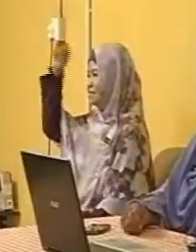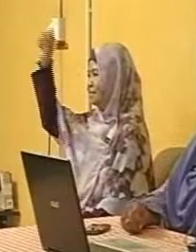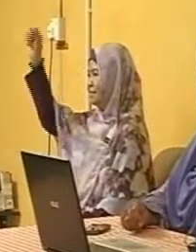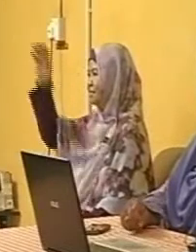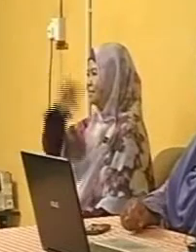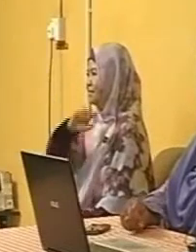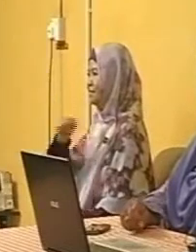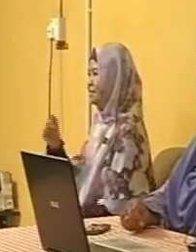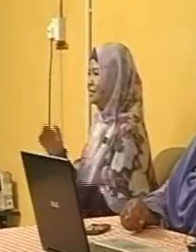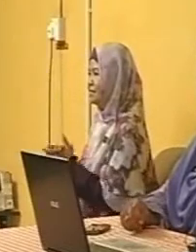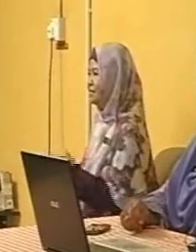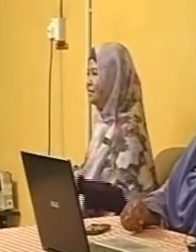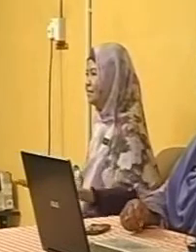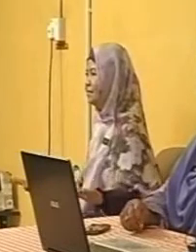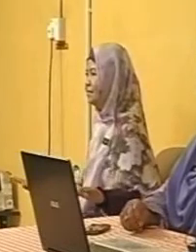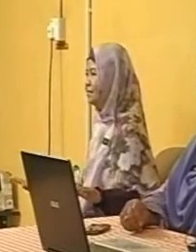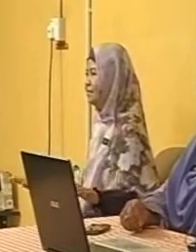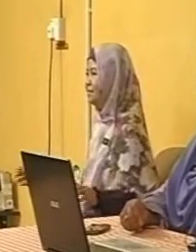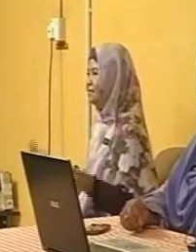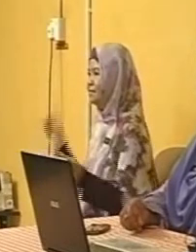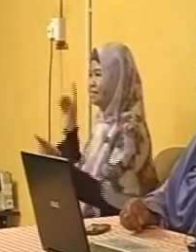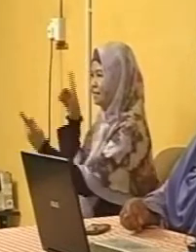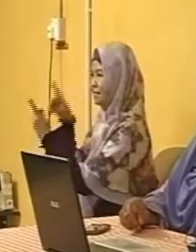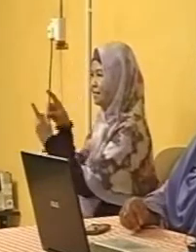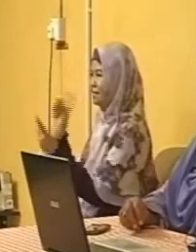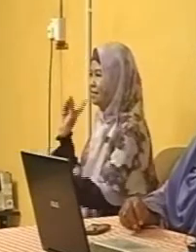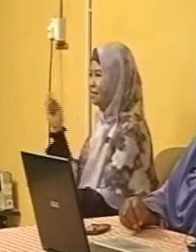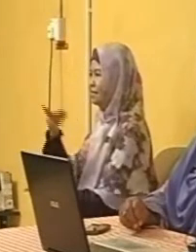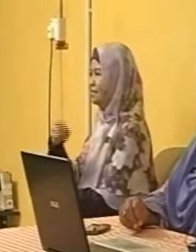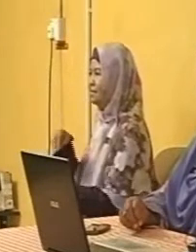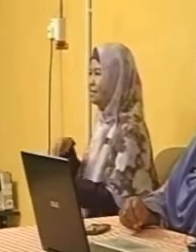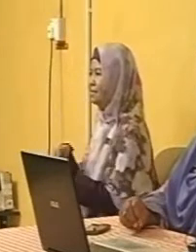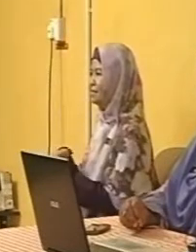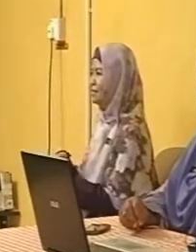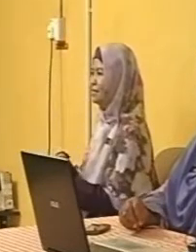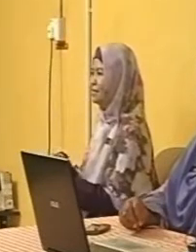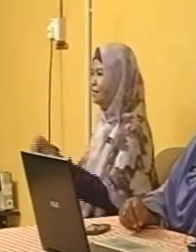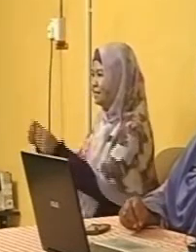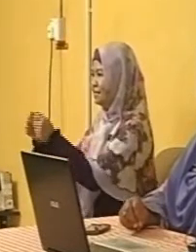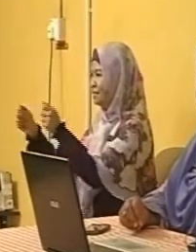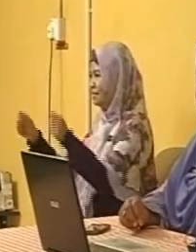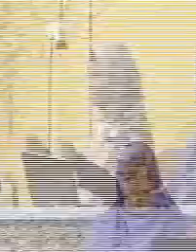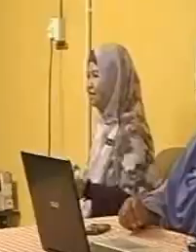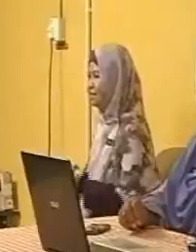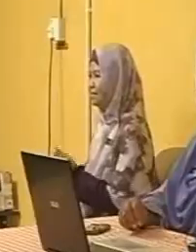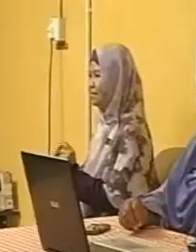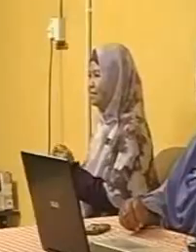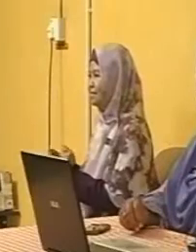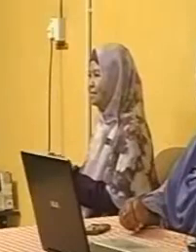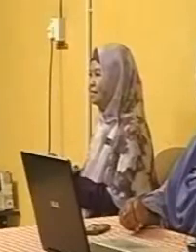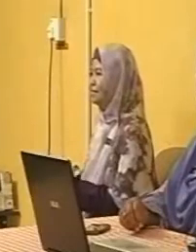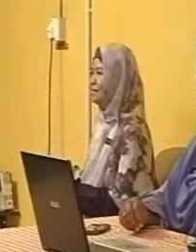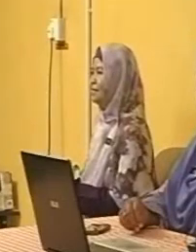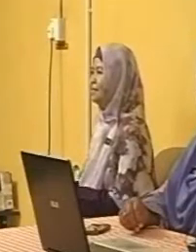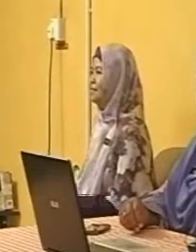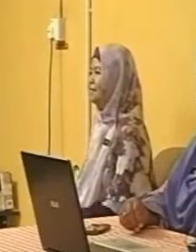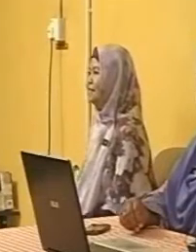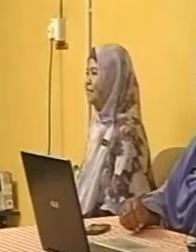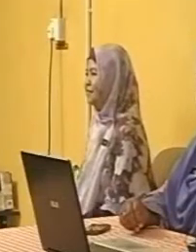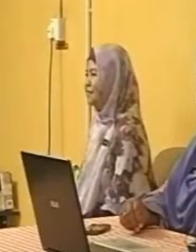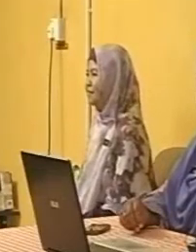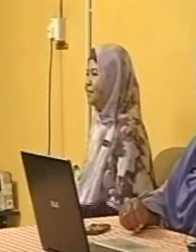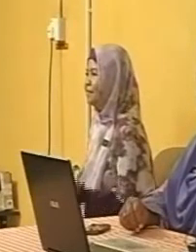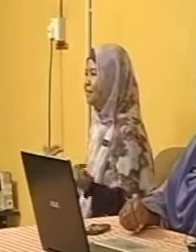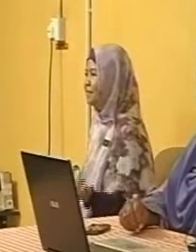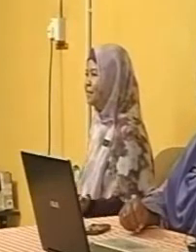Assalamualaikum dan salam sejahtera. Bertemu lagi kita dalam laporan berita sukan awana, berita segenap dimensi. Hari